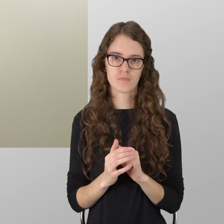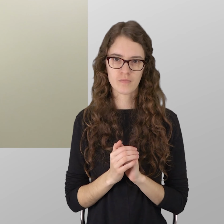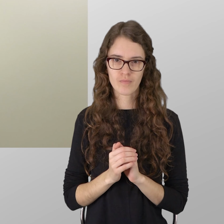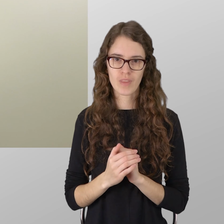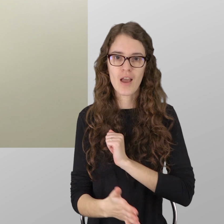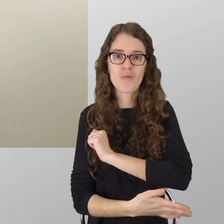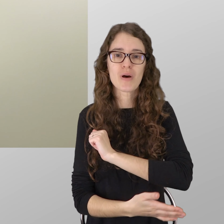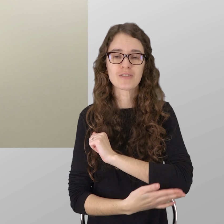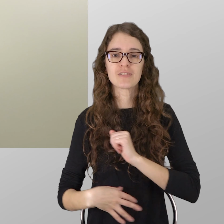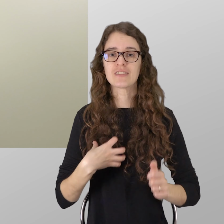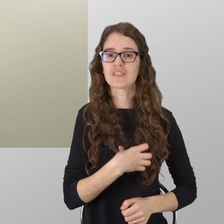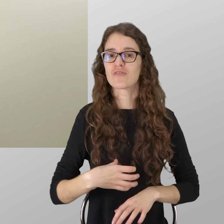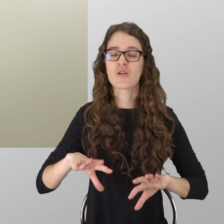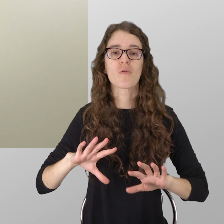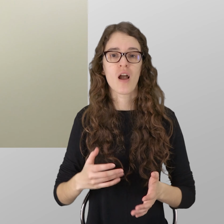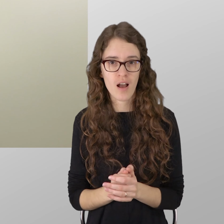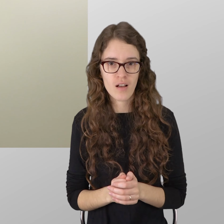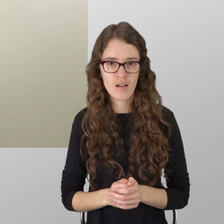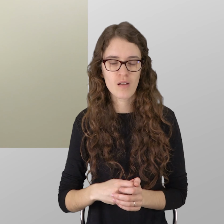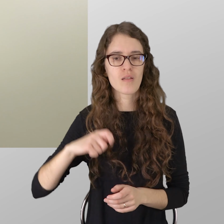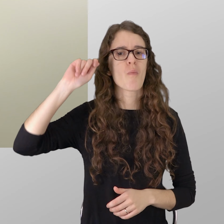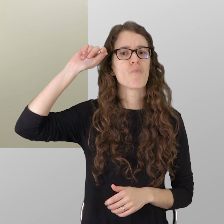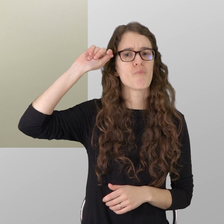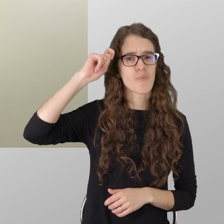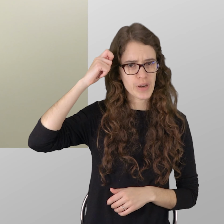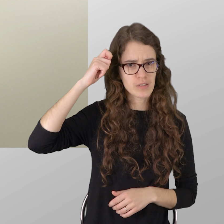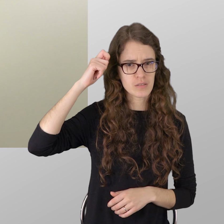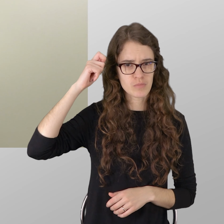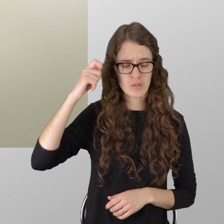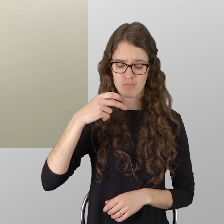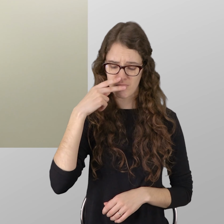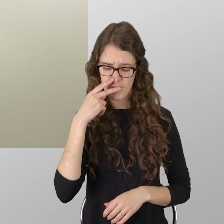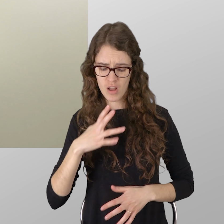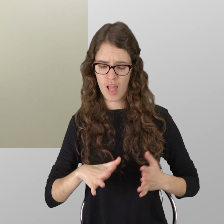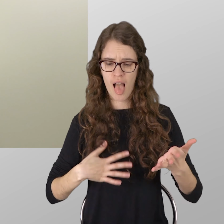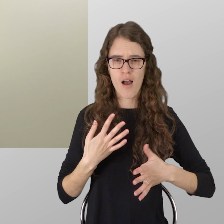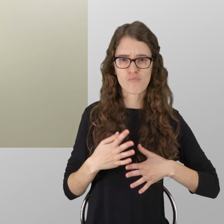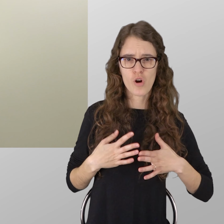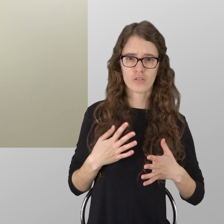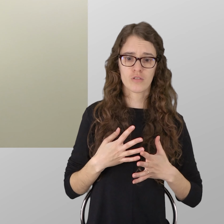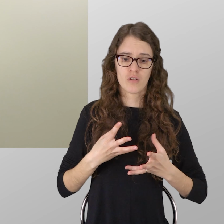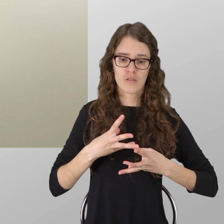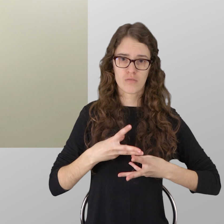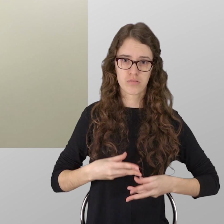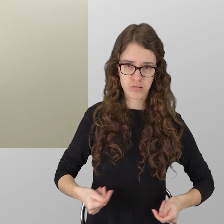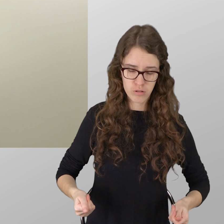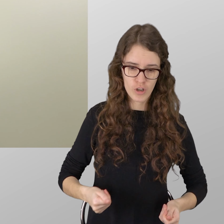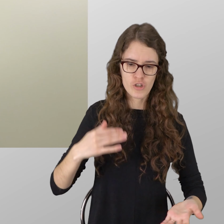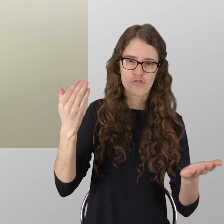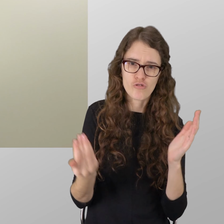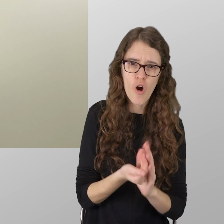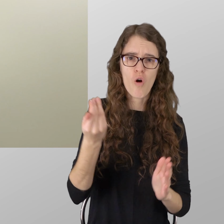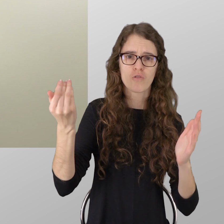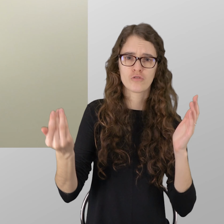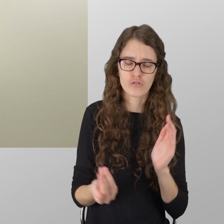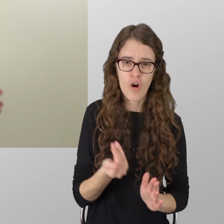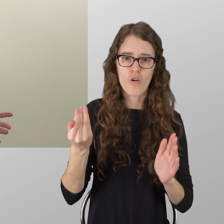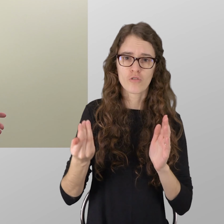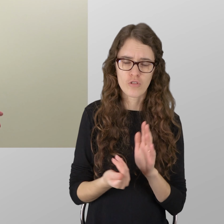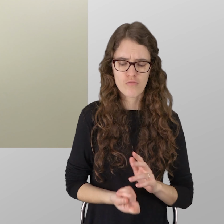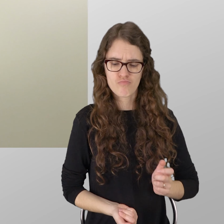dalykas, prisiminkime, kad net jeigu mūsų emocijos ir pardės vėl kažkaip keistai intensyviai jaustas, ar